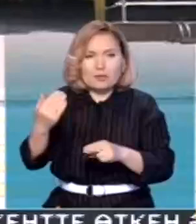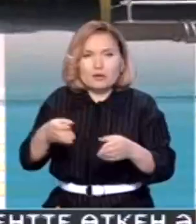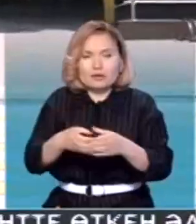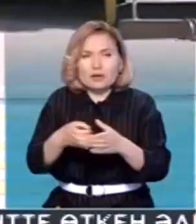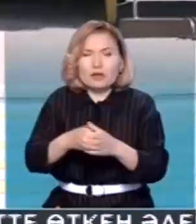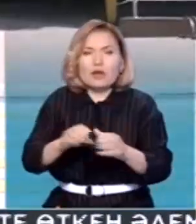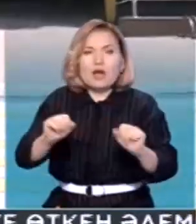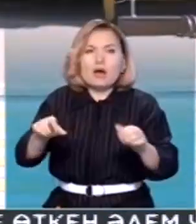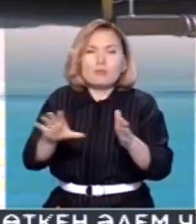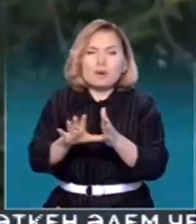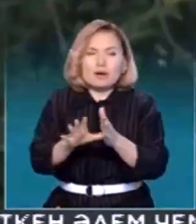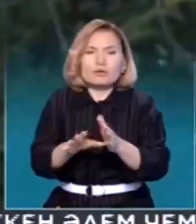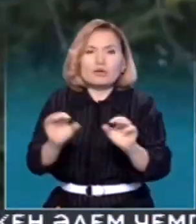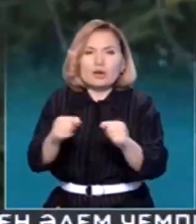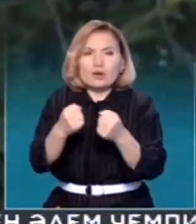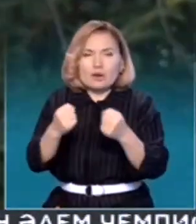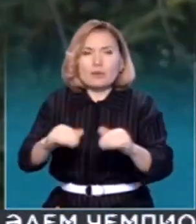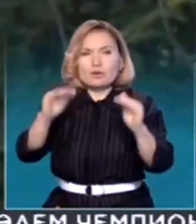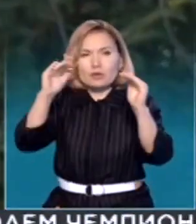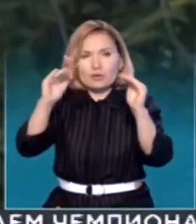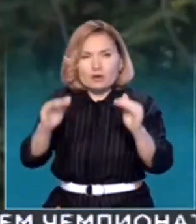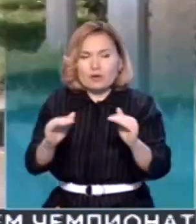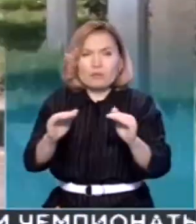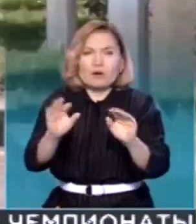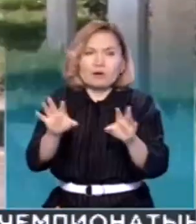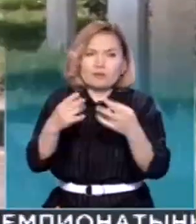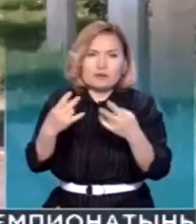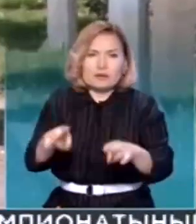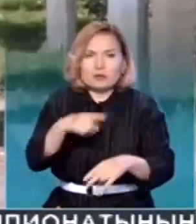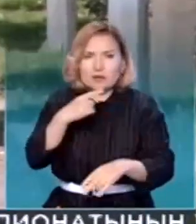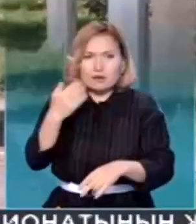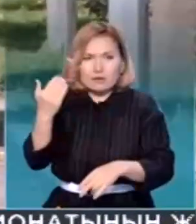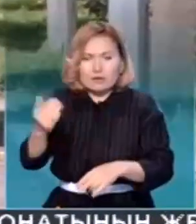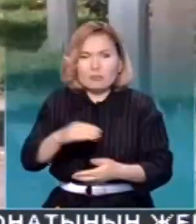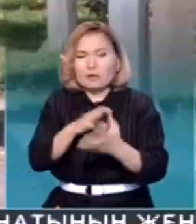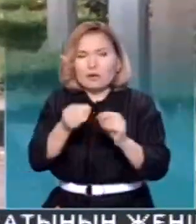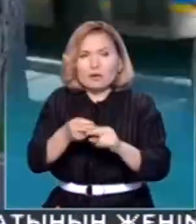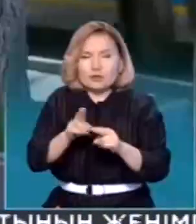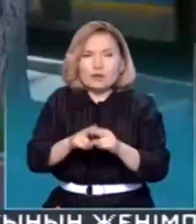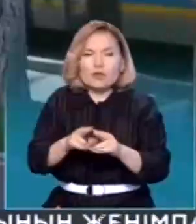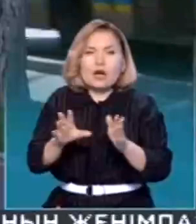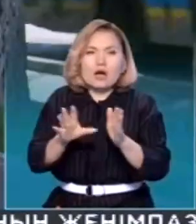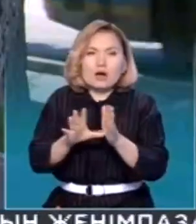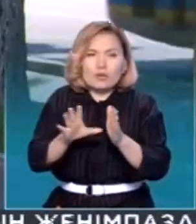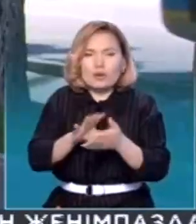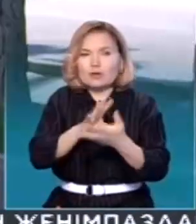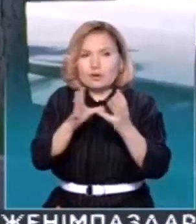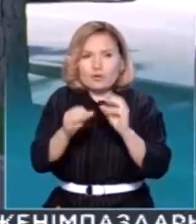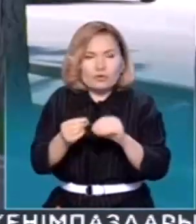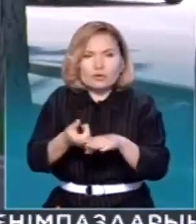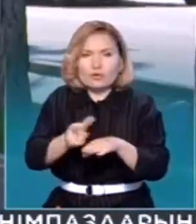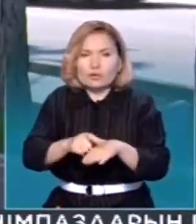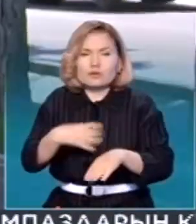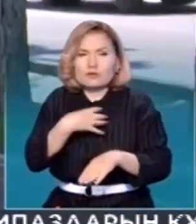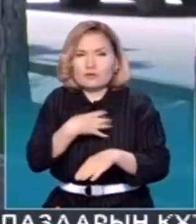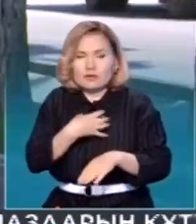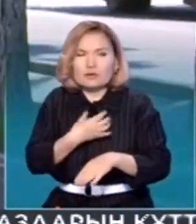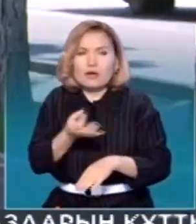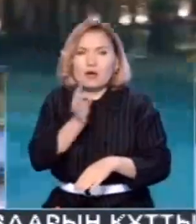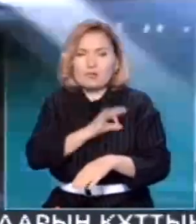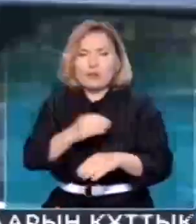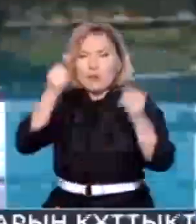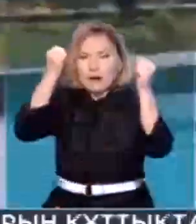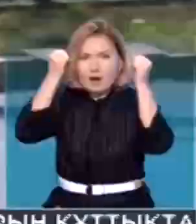өкілдері самокатпен жүру жылдамдығын тым төмендету ақылға қонымсыз дейді, өйткені жүру ақысы минутпен есептеледі. Одан қалды оларға каска